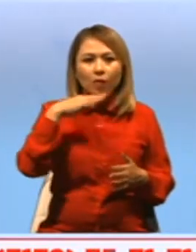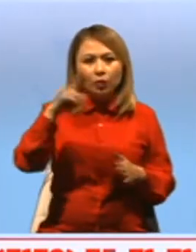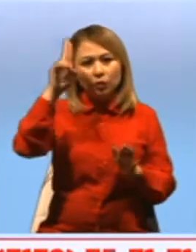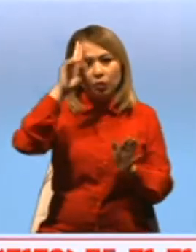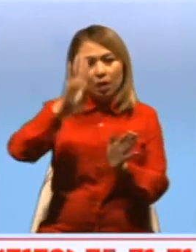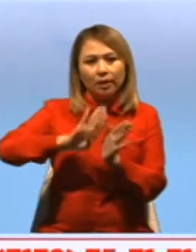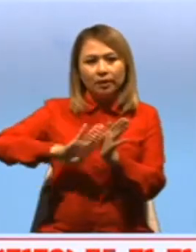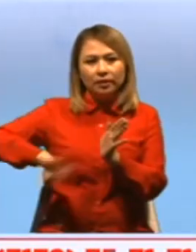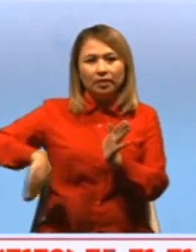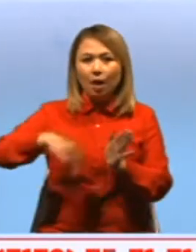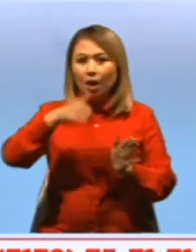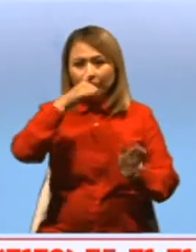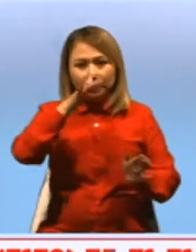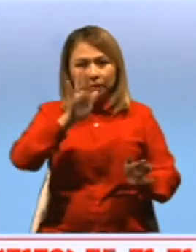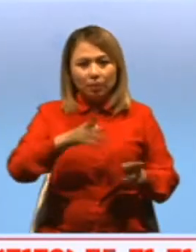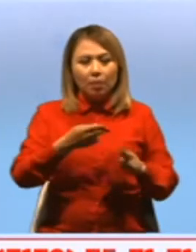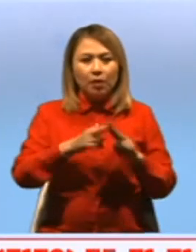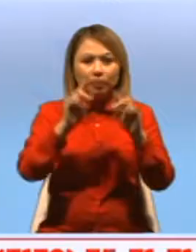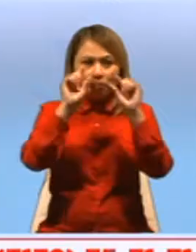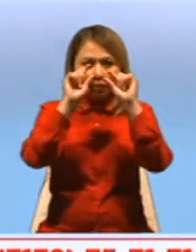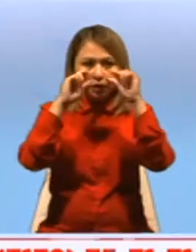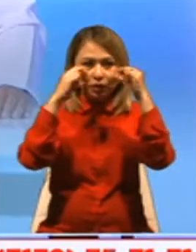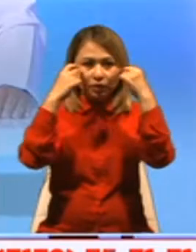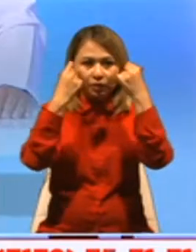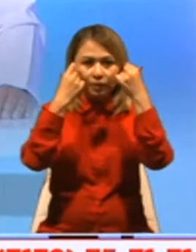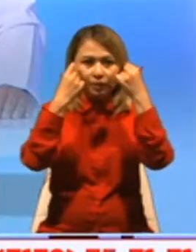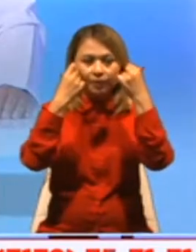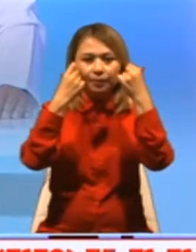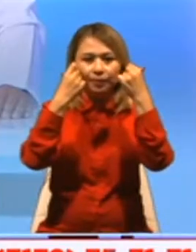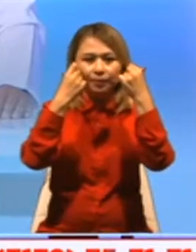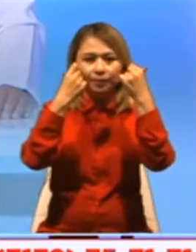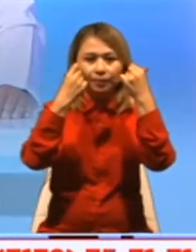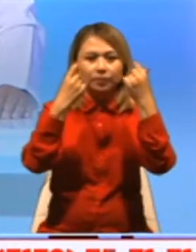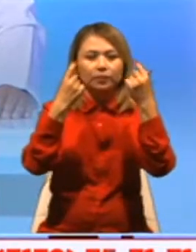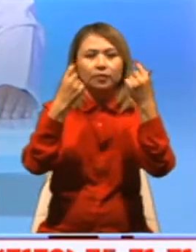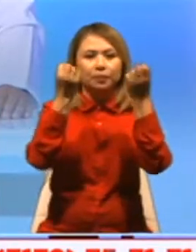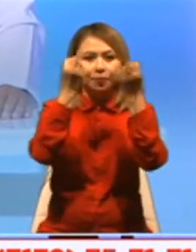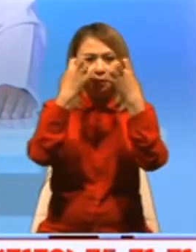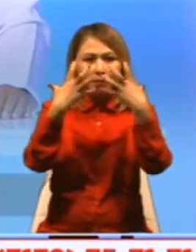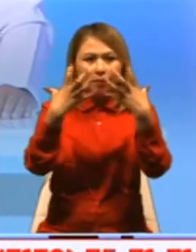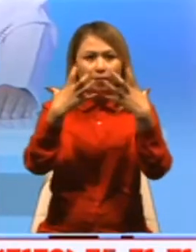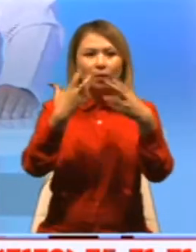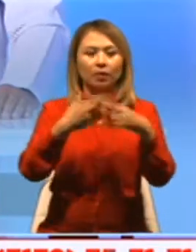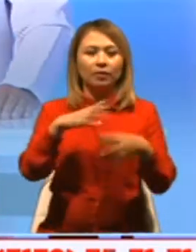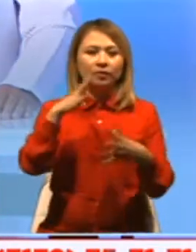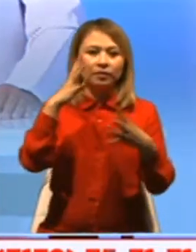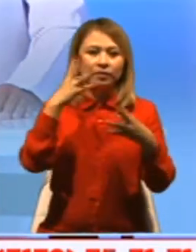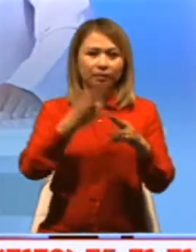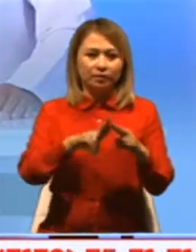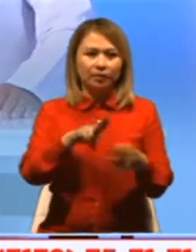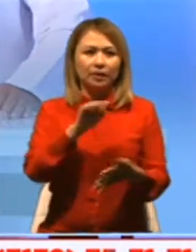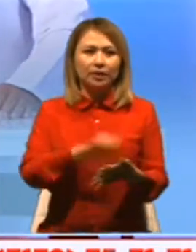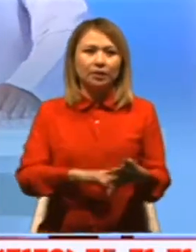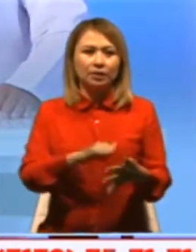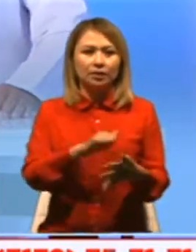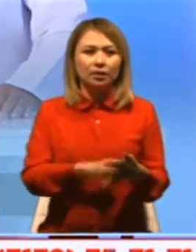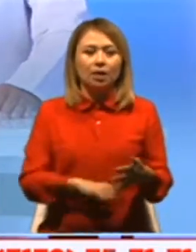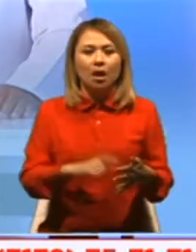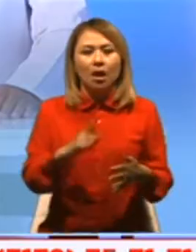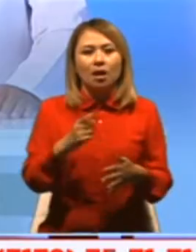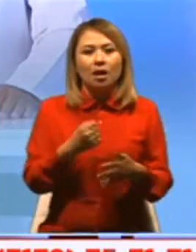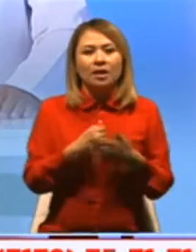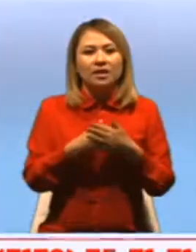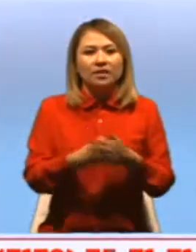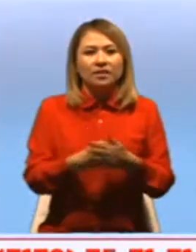тұзды. Сол себепті мешки под глазами дейміз, беттің асты, көзің асты, көгеріп ісініп тұру, соның барлығы сол себептен. Енді ол қысымдарға